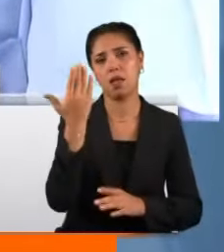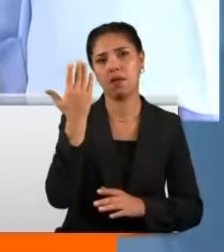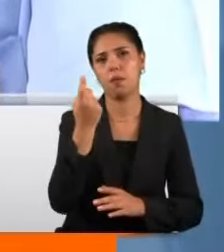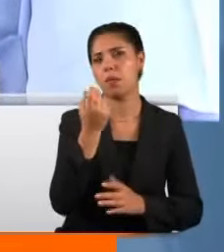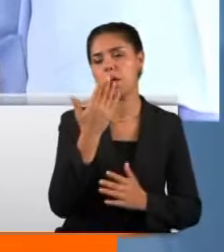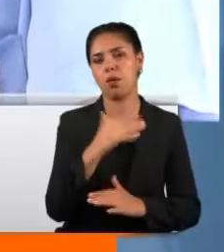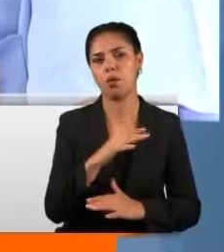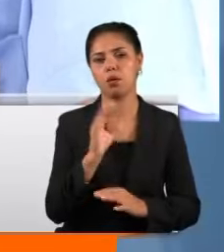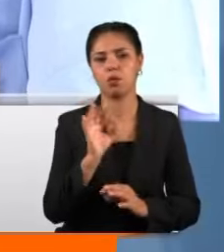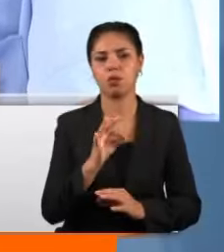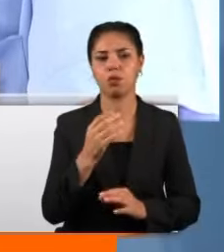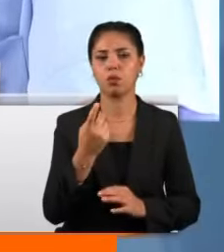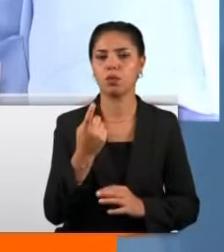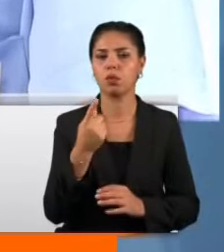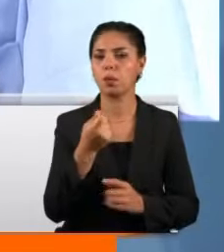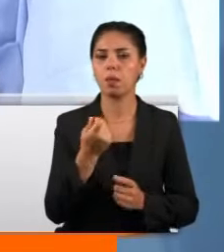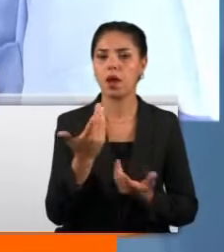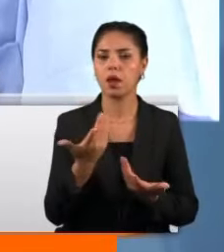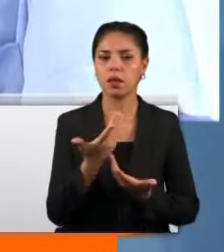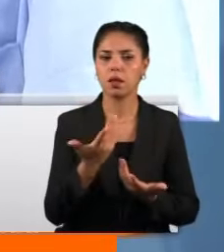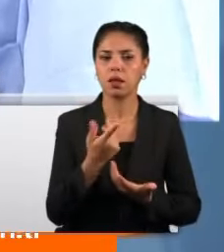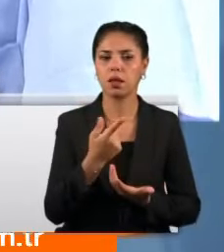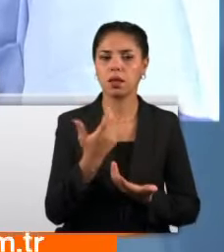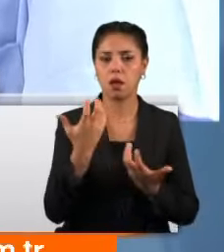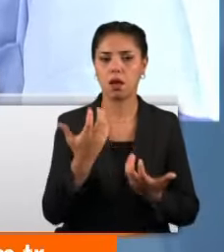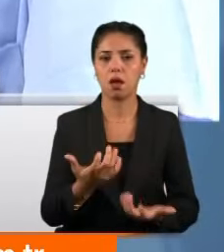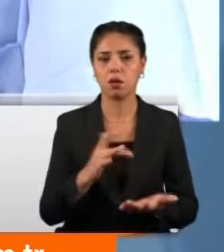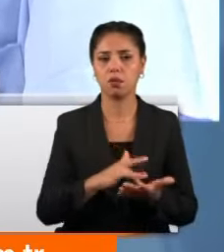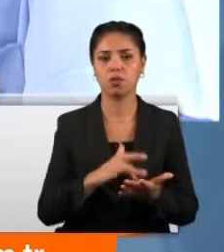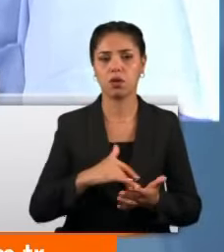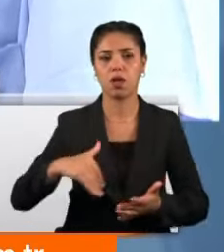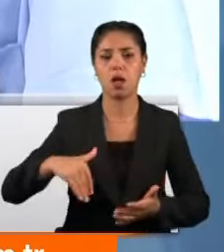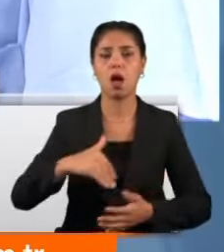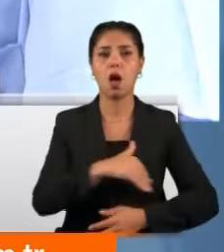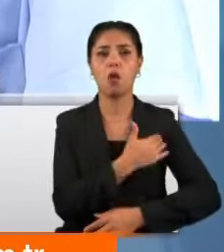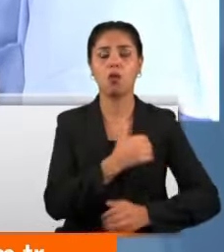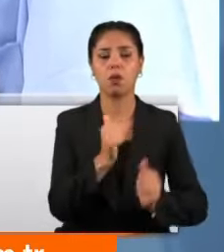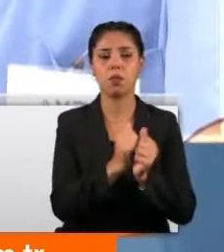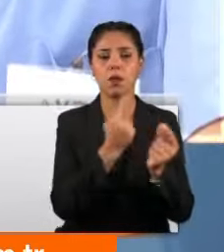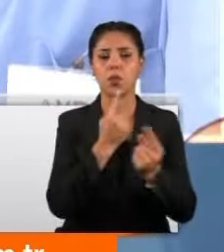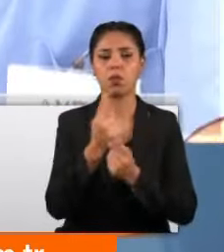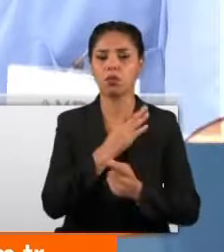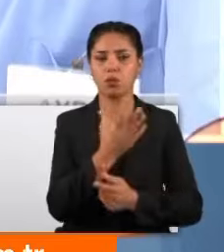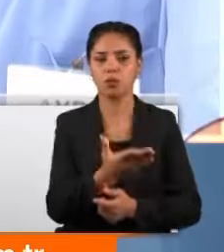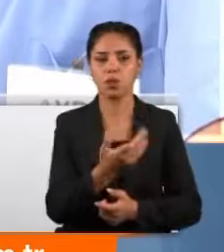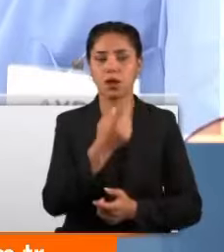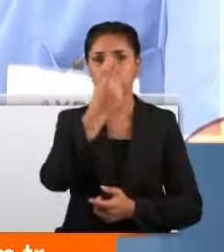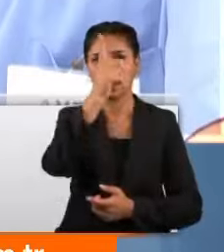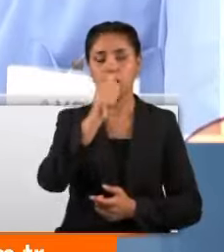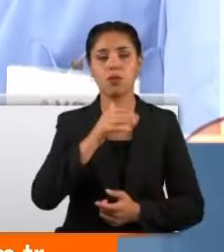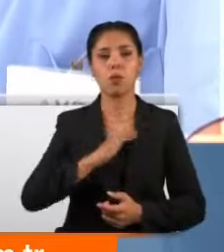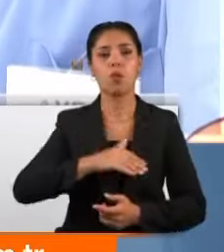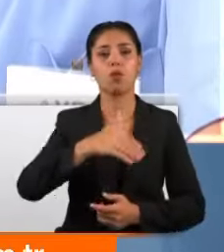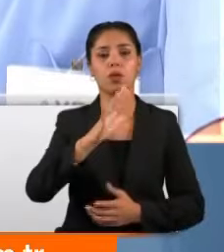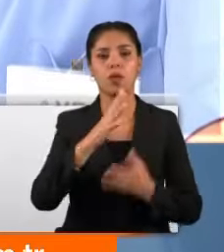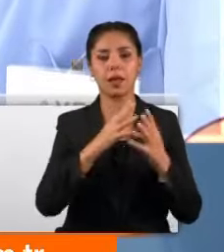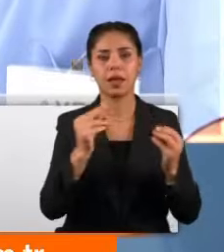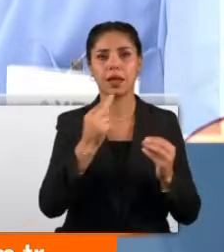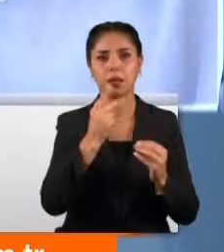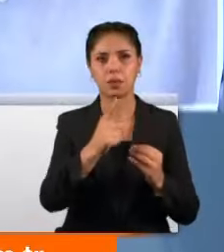demek ki. Bugünkü durumun nasıl oldu? Ve üstelik ağır ceza avukatlarıyla görüşüyorsun. Yalnızca oğlu değil, kayıp